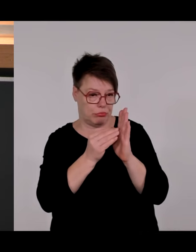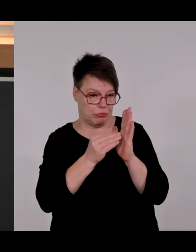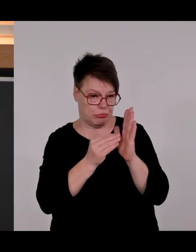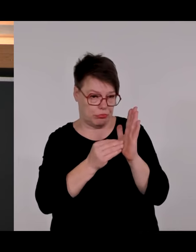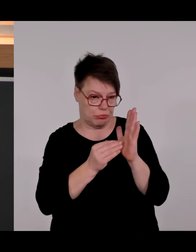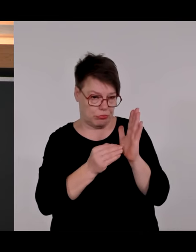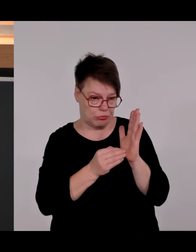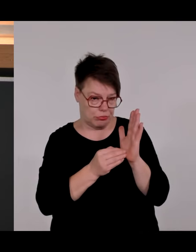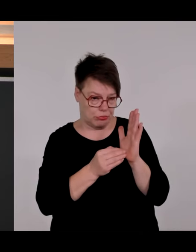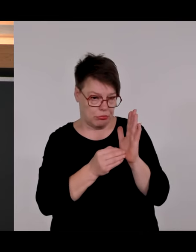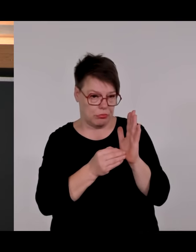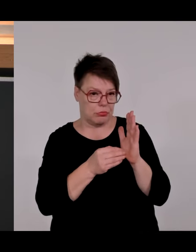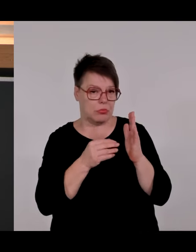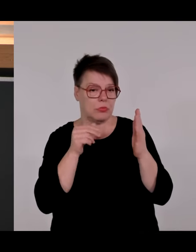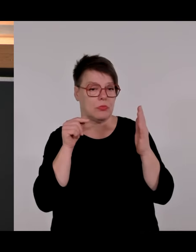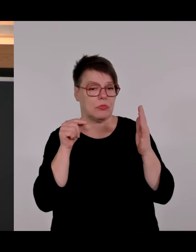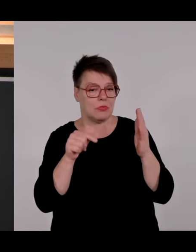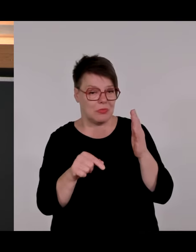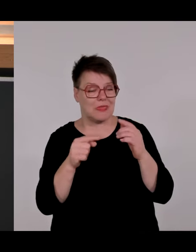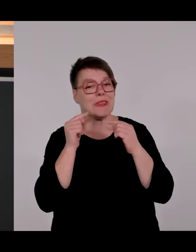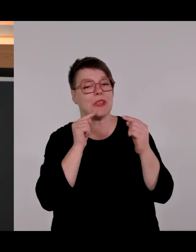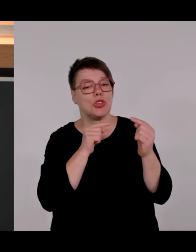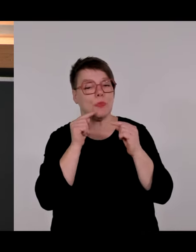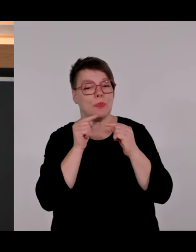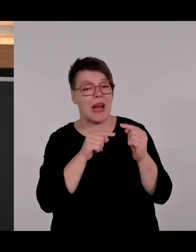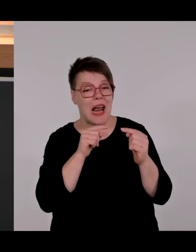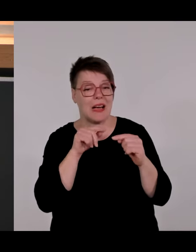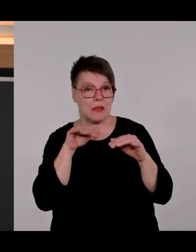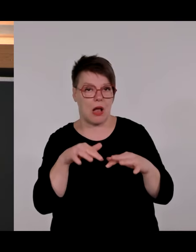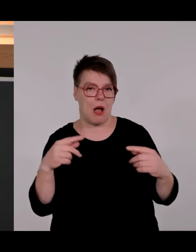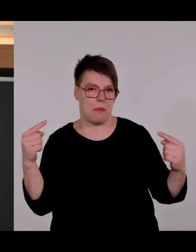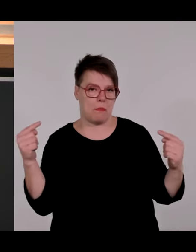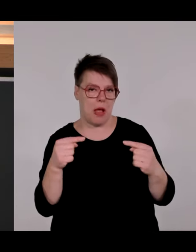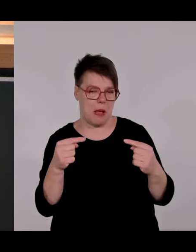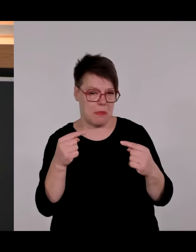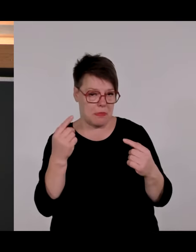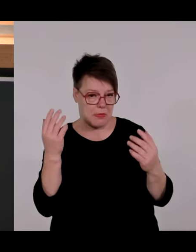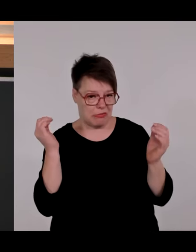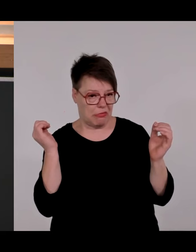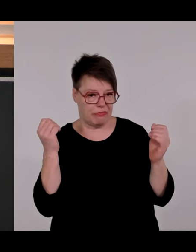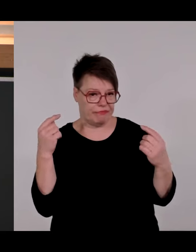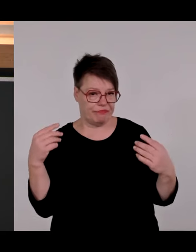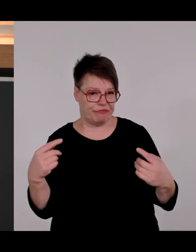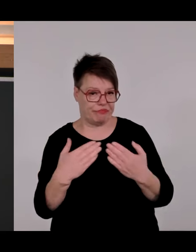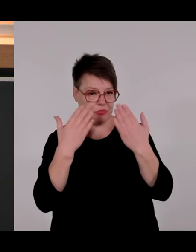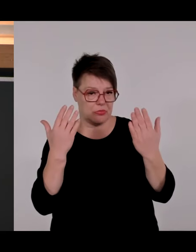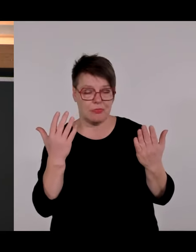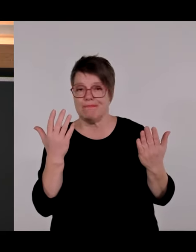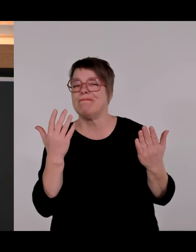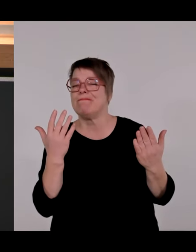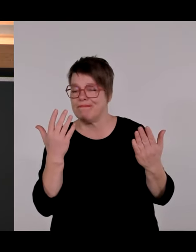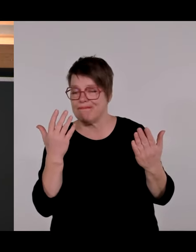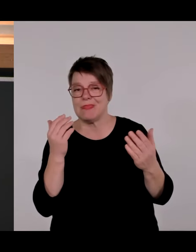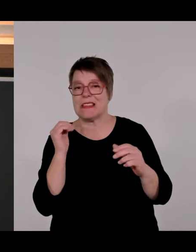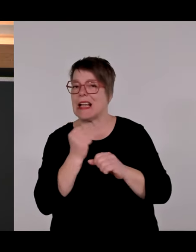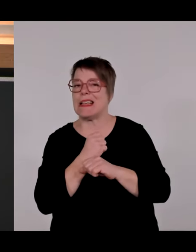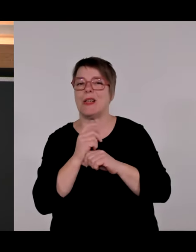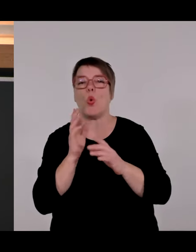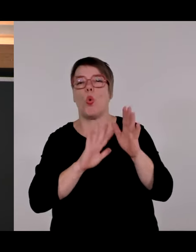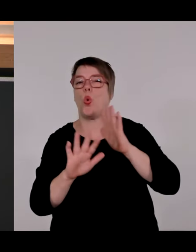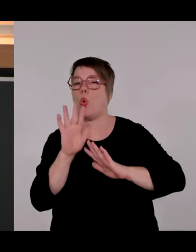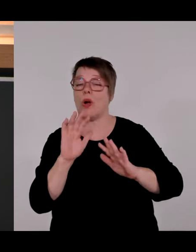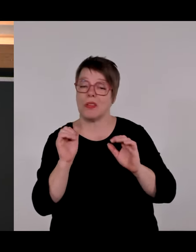Zaun. Aber dieser Dissens schmälert, finde ich zumindest, in keiner Weise den Geist der